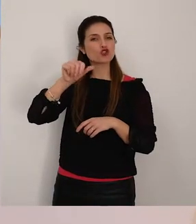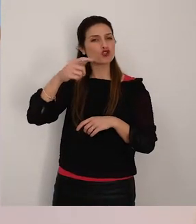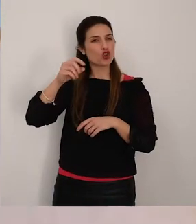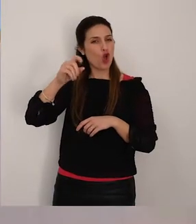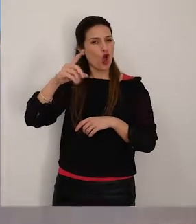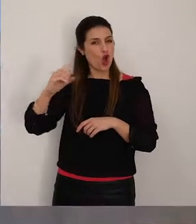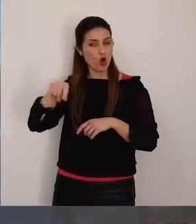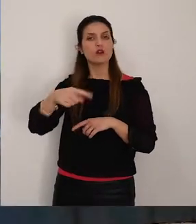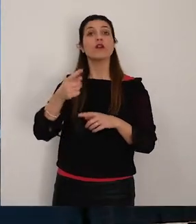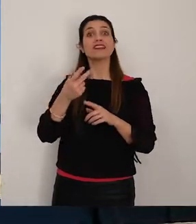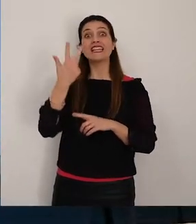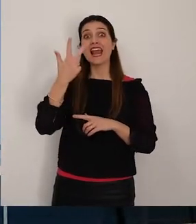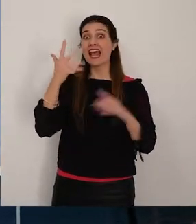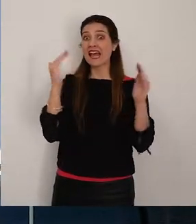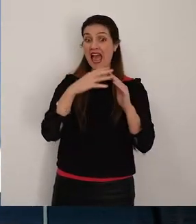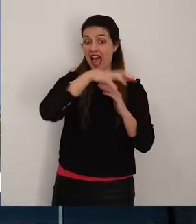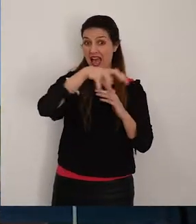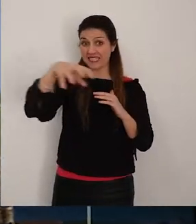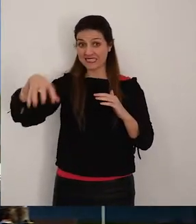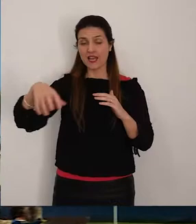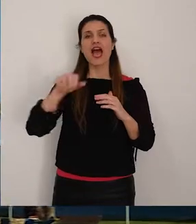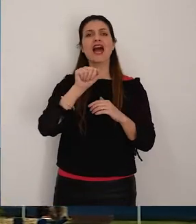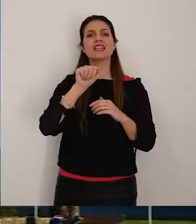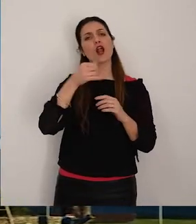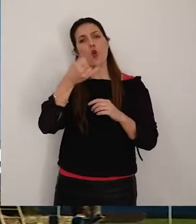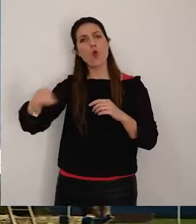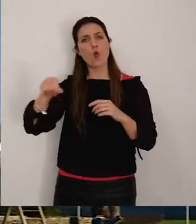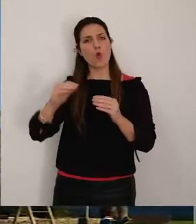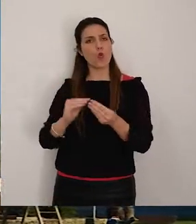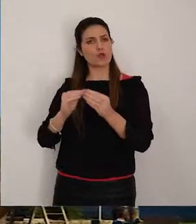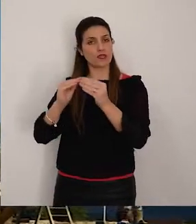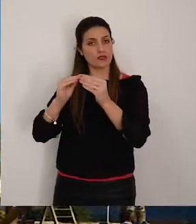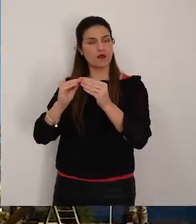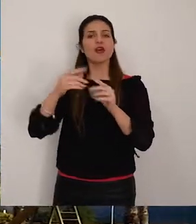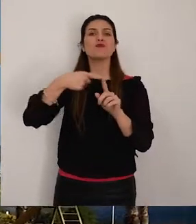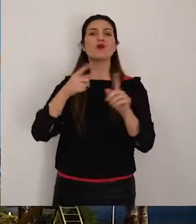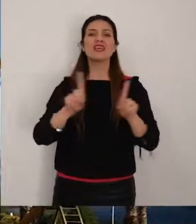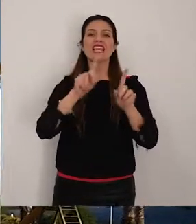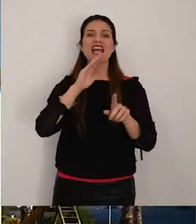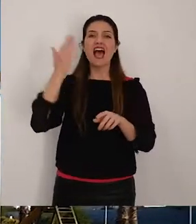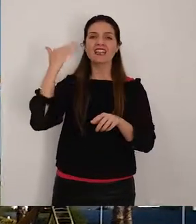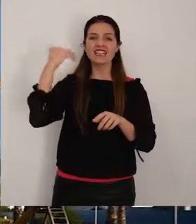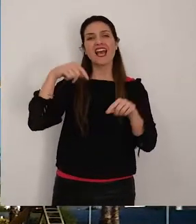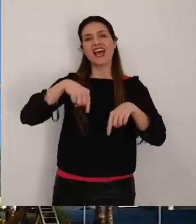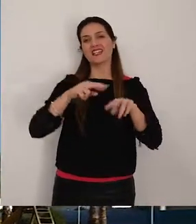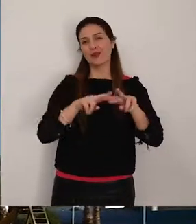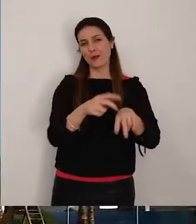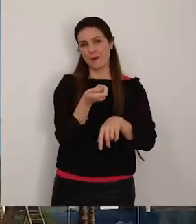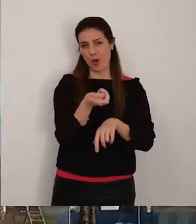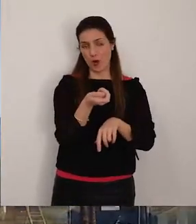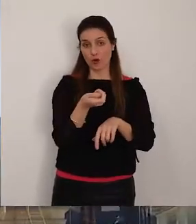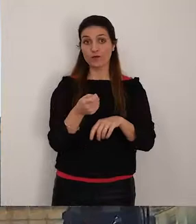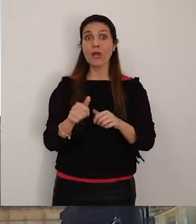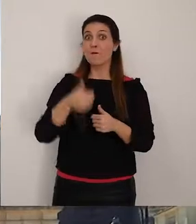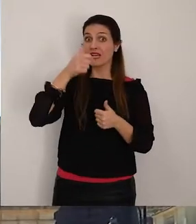era inizialmente costituito da tre case e un'antica chiesetta, della quale rimane solo qualche rudere. La prima delle tre